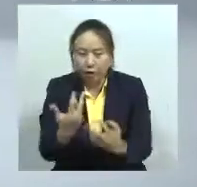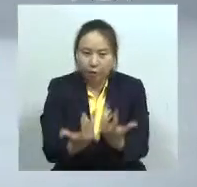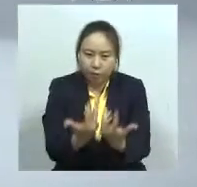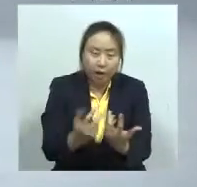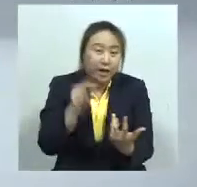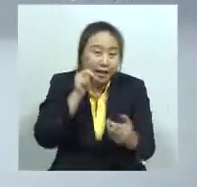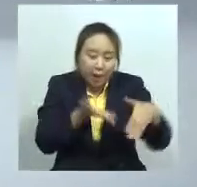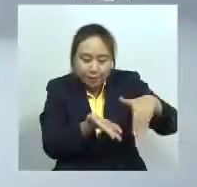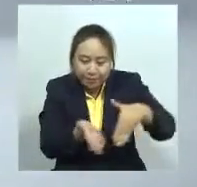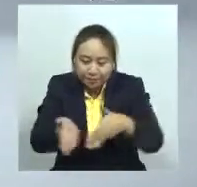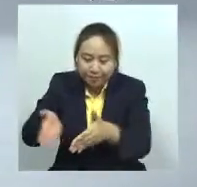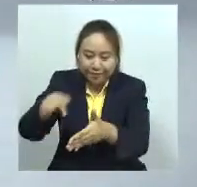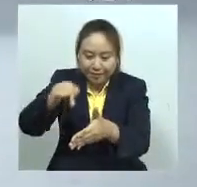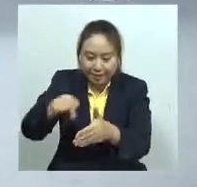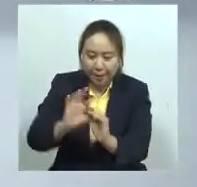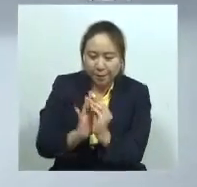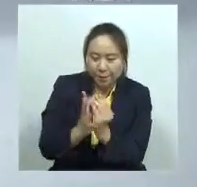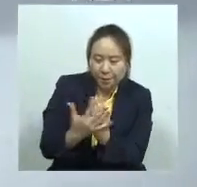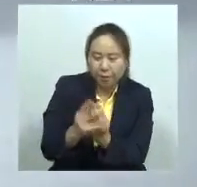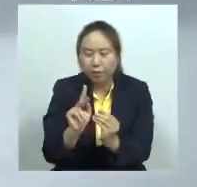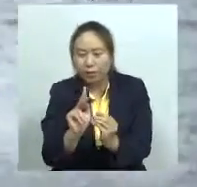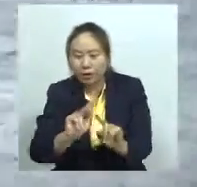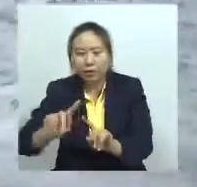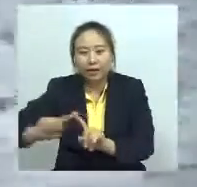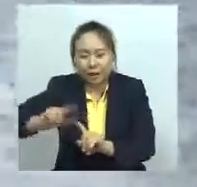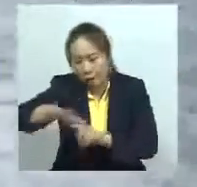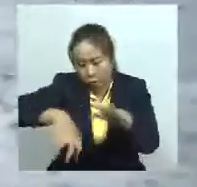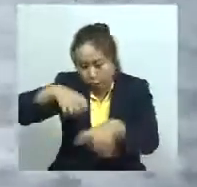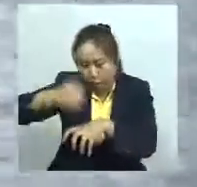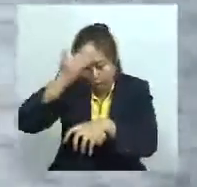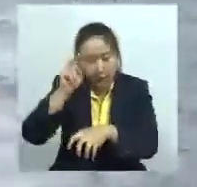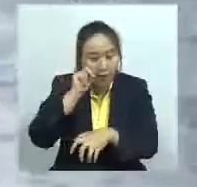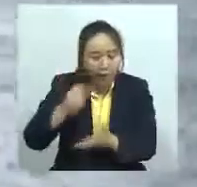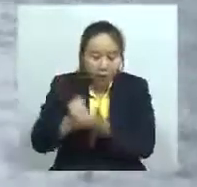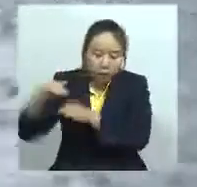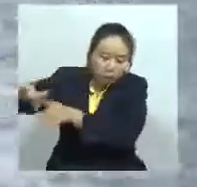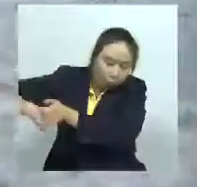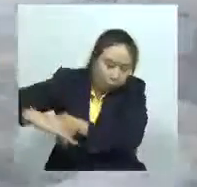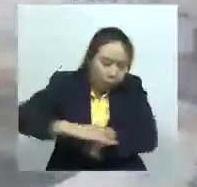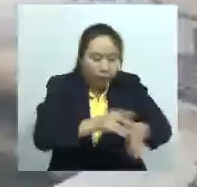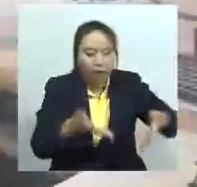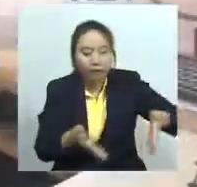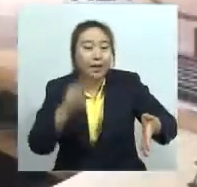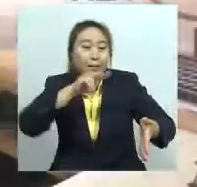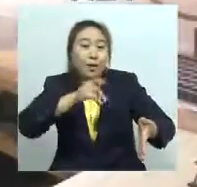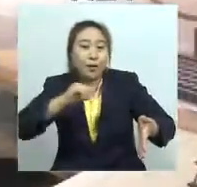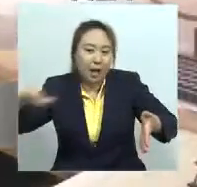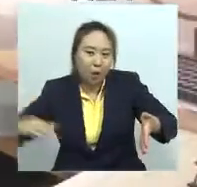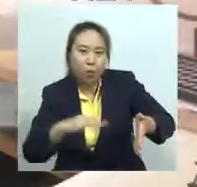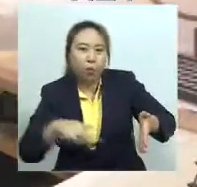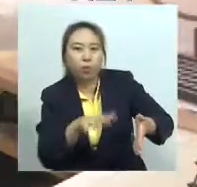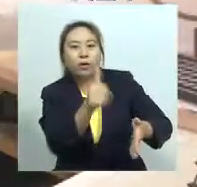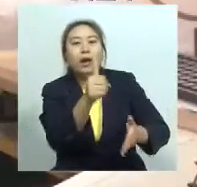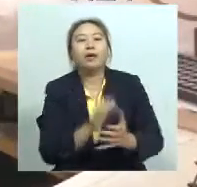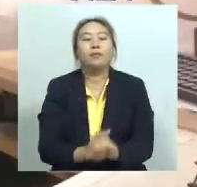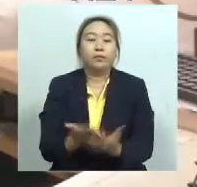งถือเป็นแหล่งน้ำสำคัญที่จะช่วยระบายน้ำจากชุมชนลงสู่แม่น้ำเจ้าพระยาได ้ช่วงนี้นะครับเป็นช่วงที่ฝน